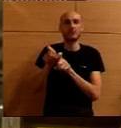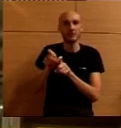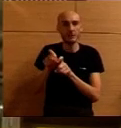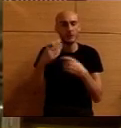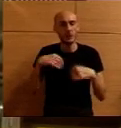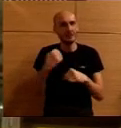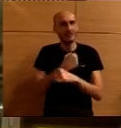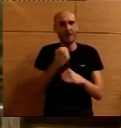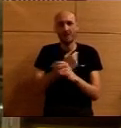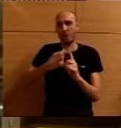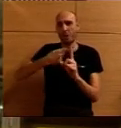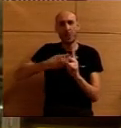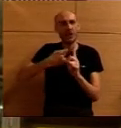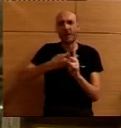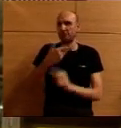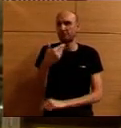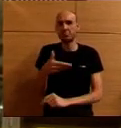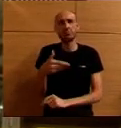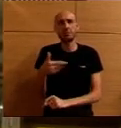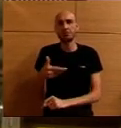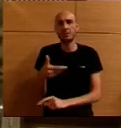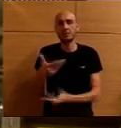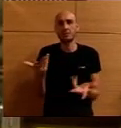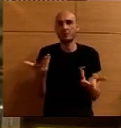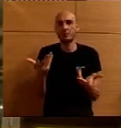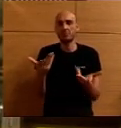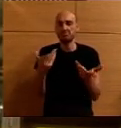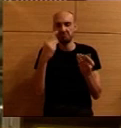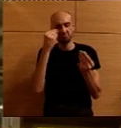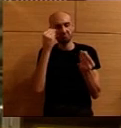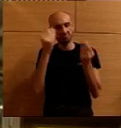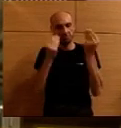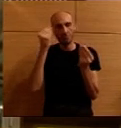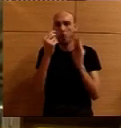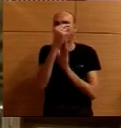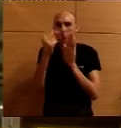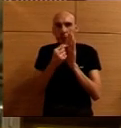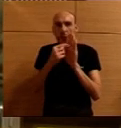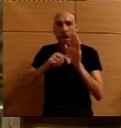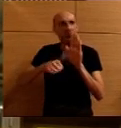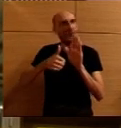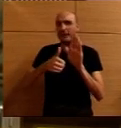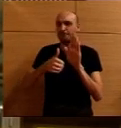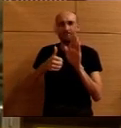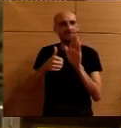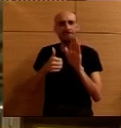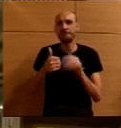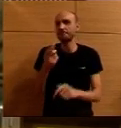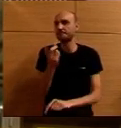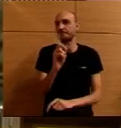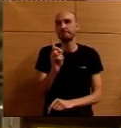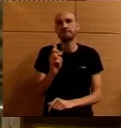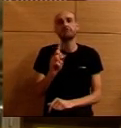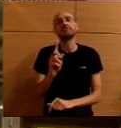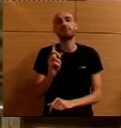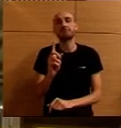àrea. I no creguem que siga per a poder aprovar. No creguem que hagi hagut